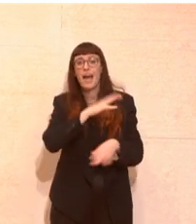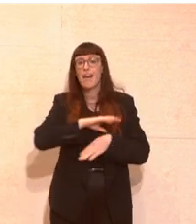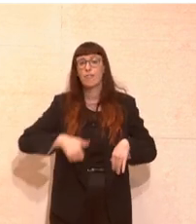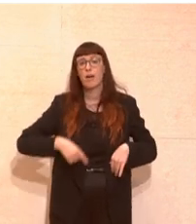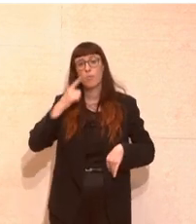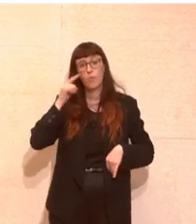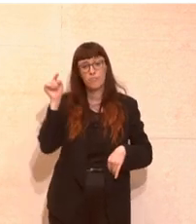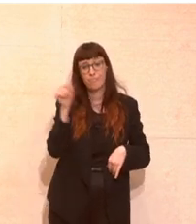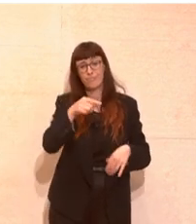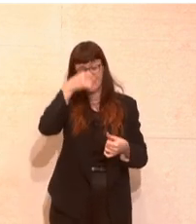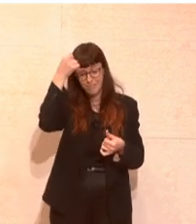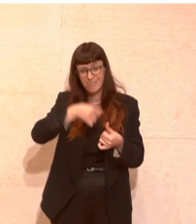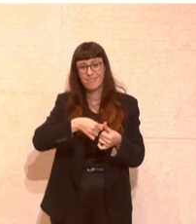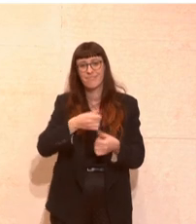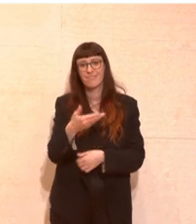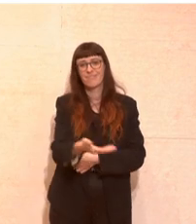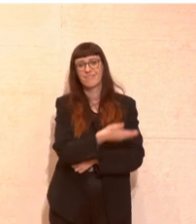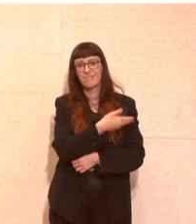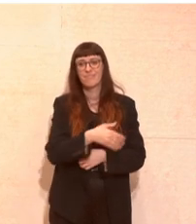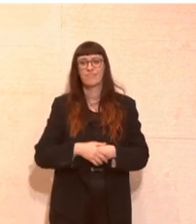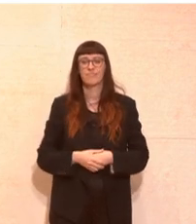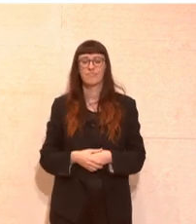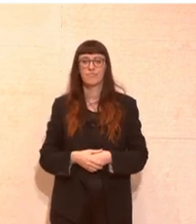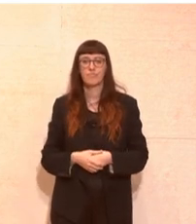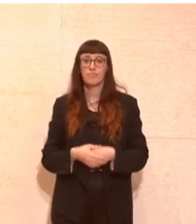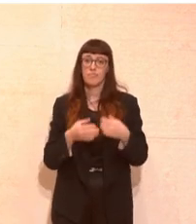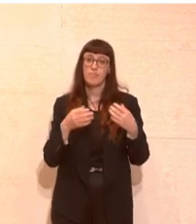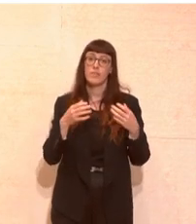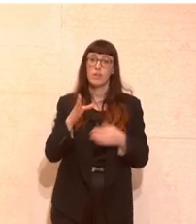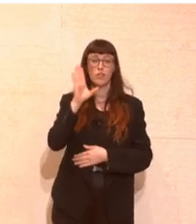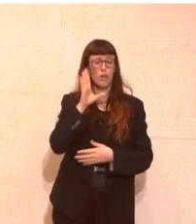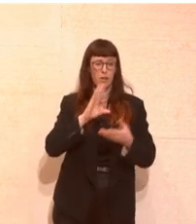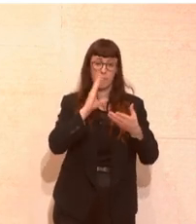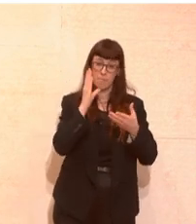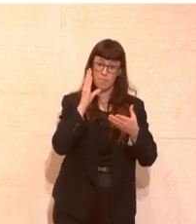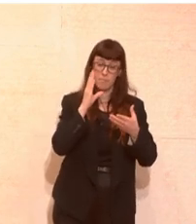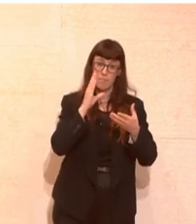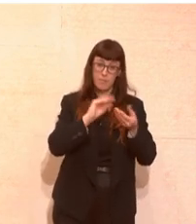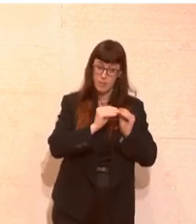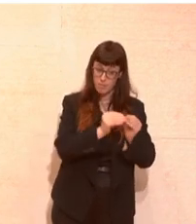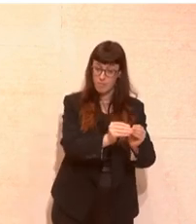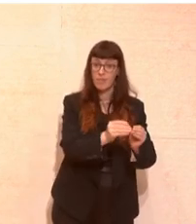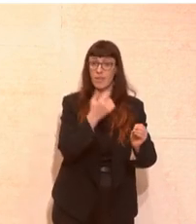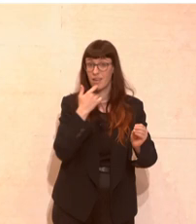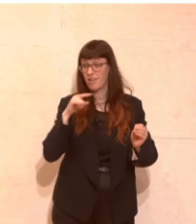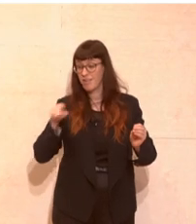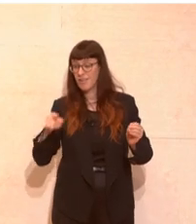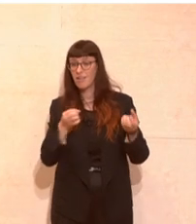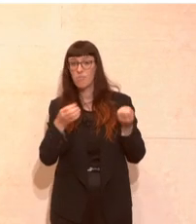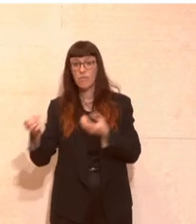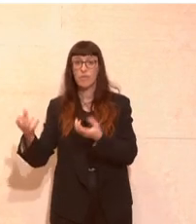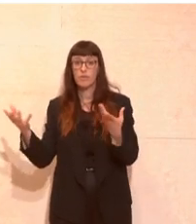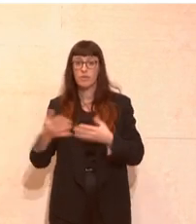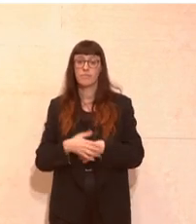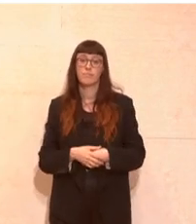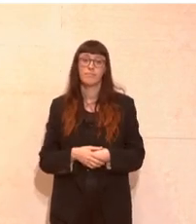beaucoup. C'est avec toutes ces conséquences que les troubles du sommeil peuvent avoir. Il faut savoir que donc, un problème de sommeil, donc un manque ou une